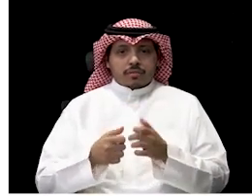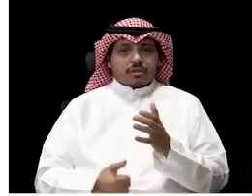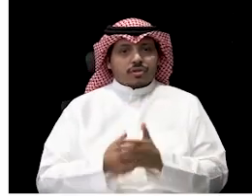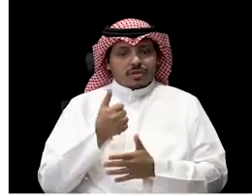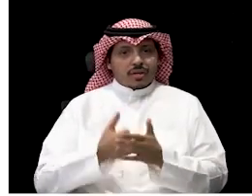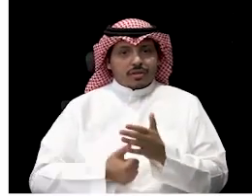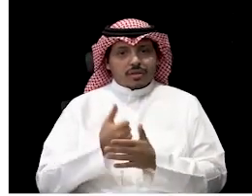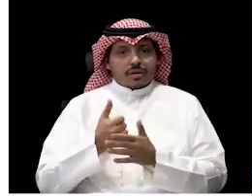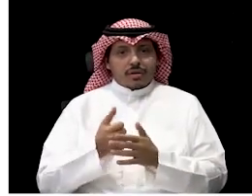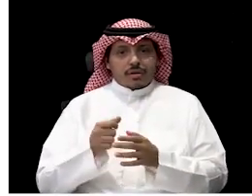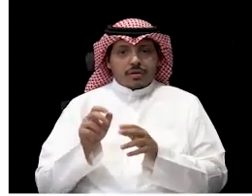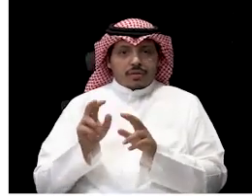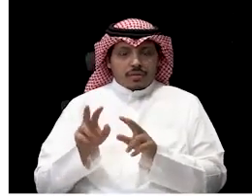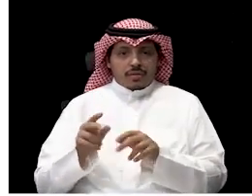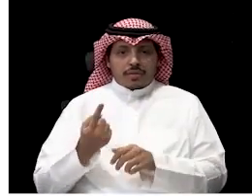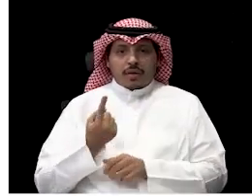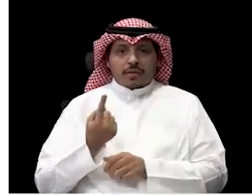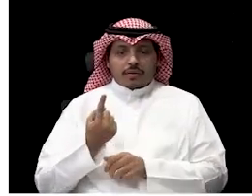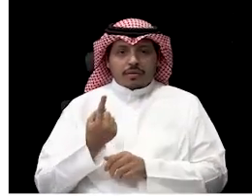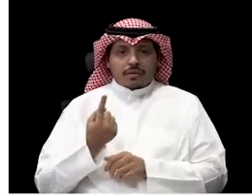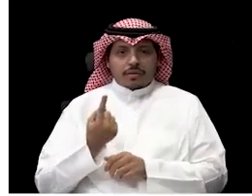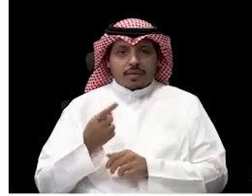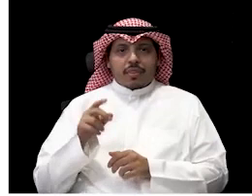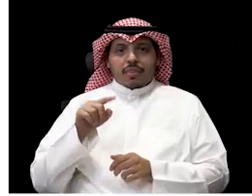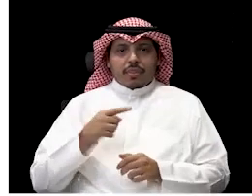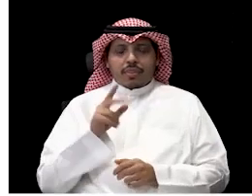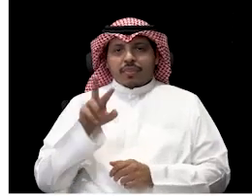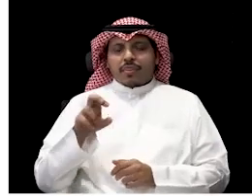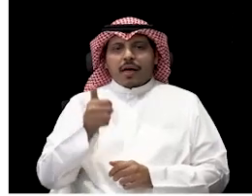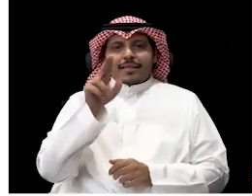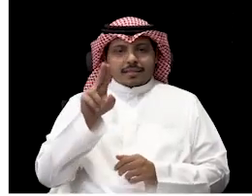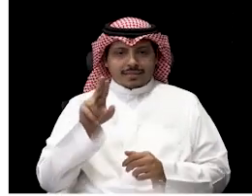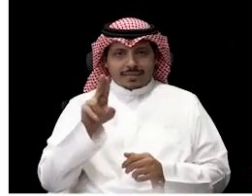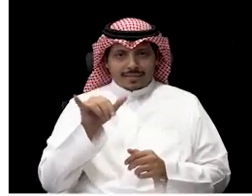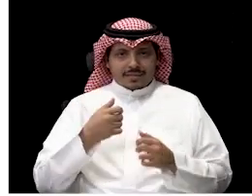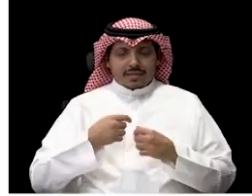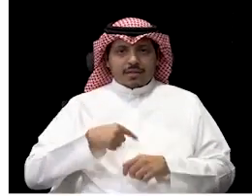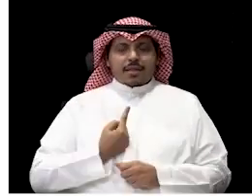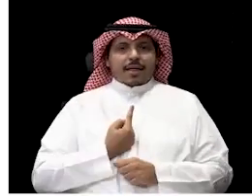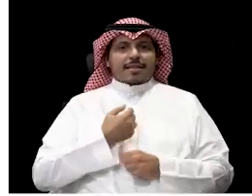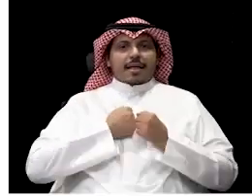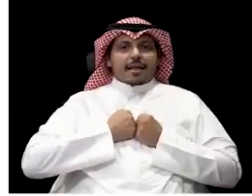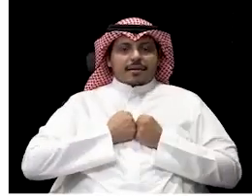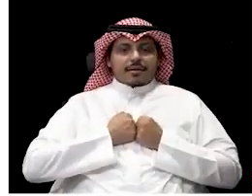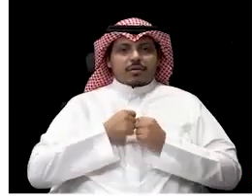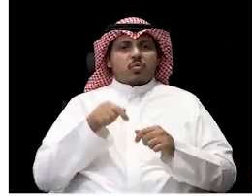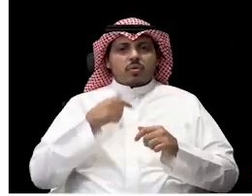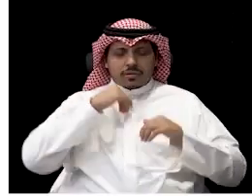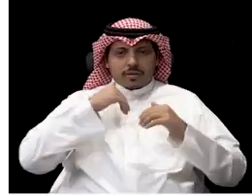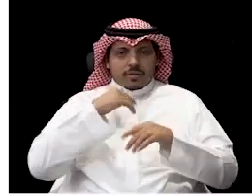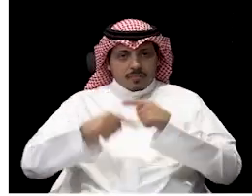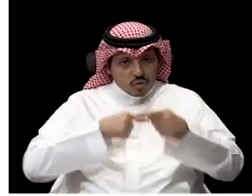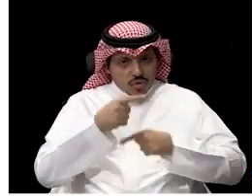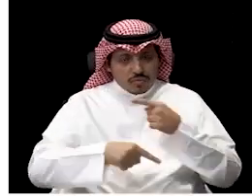بالإنجاز الذاتي في درس الإنجاز الذاتي؟ هو ماذا؟ هو حالة داخلية مستمرة